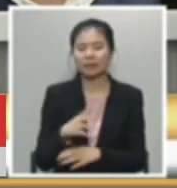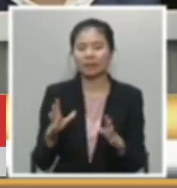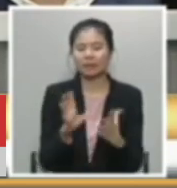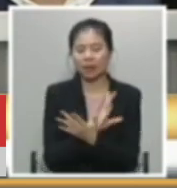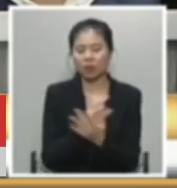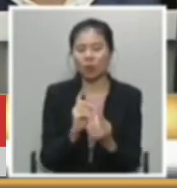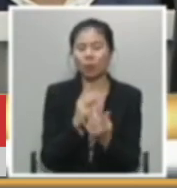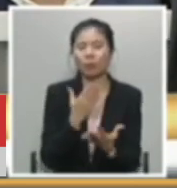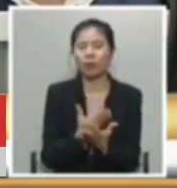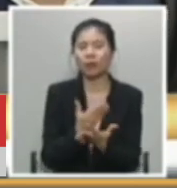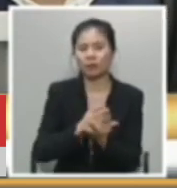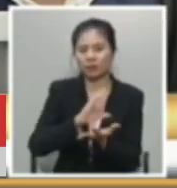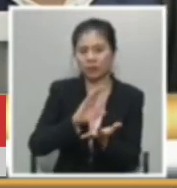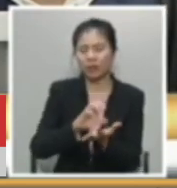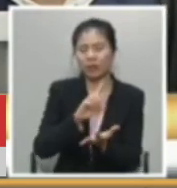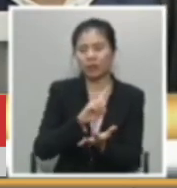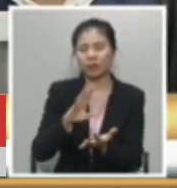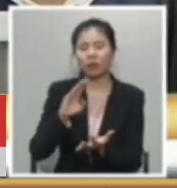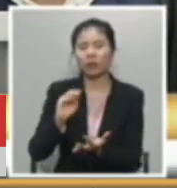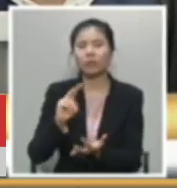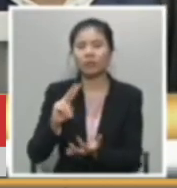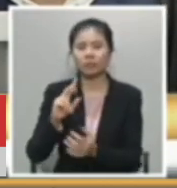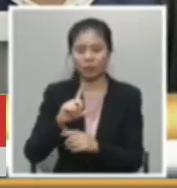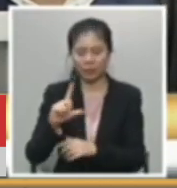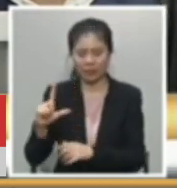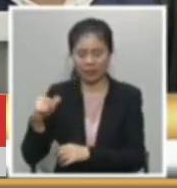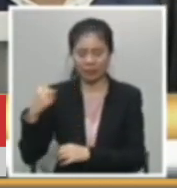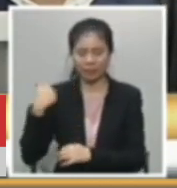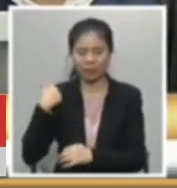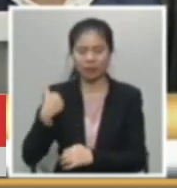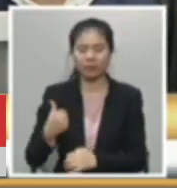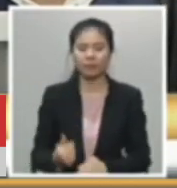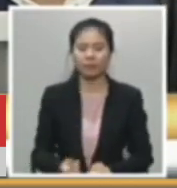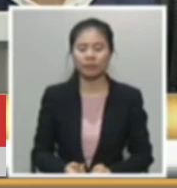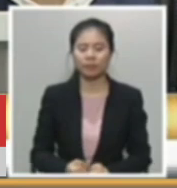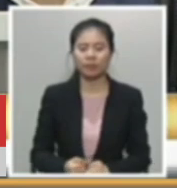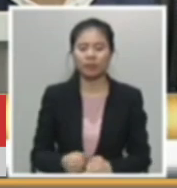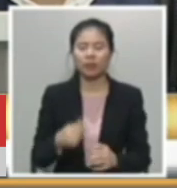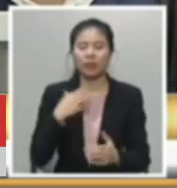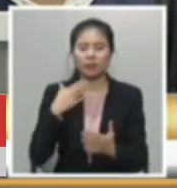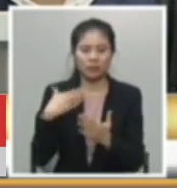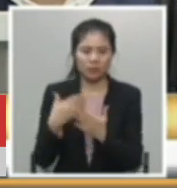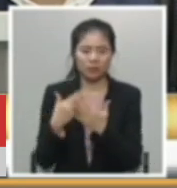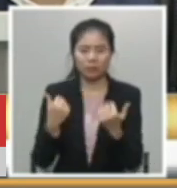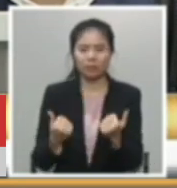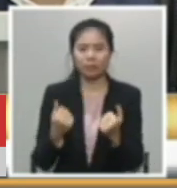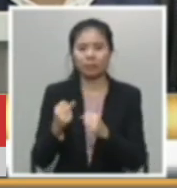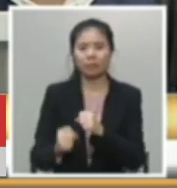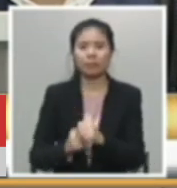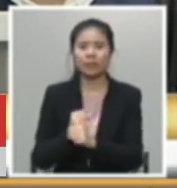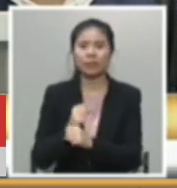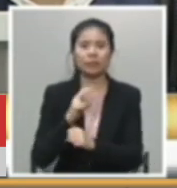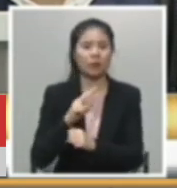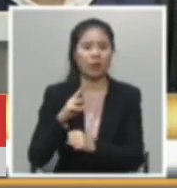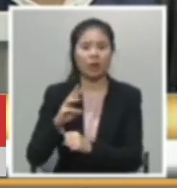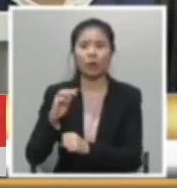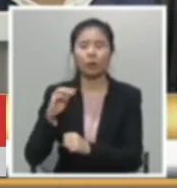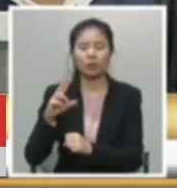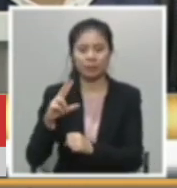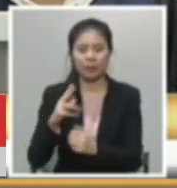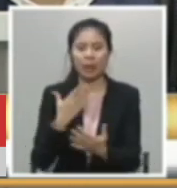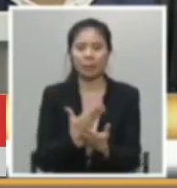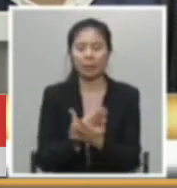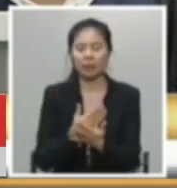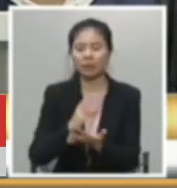าณ142ล้านเศษมาถึงปี2563งบประมา